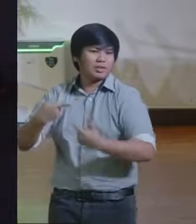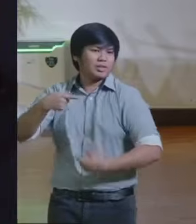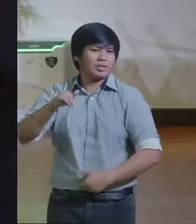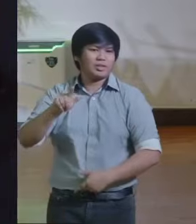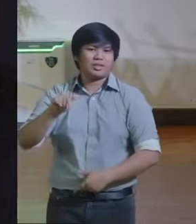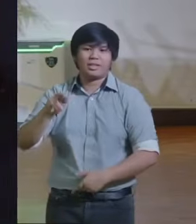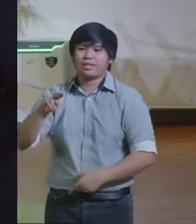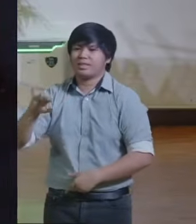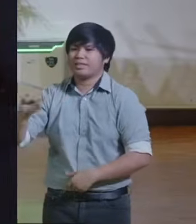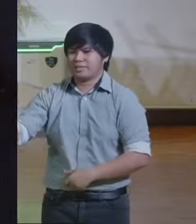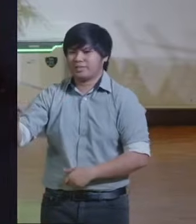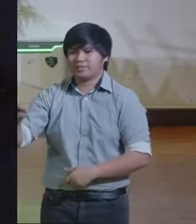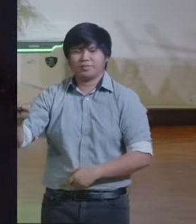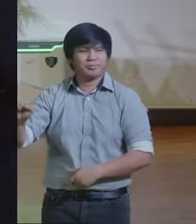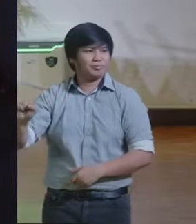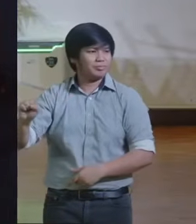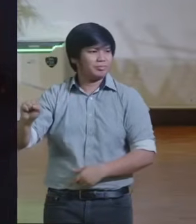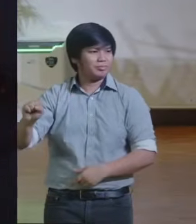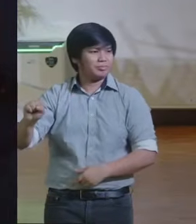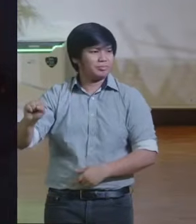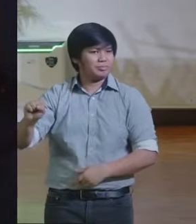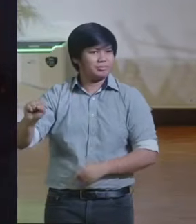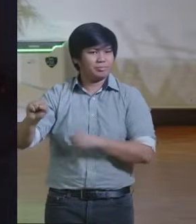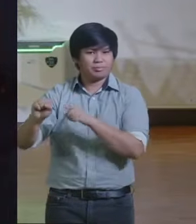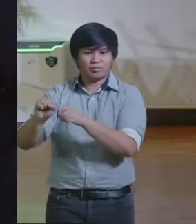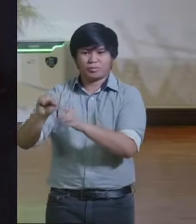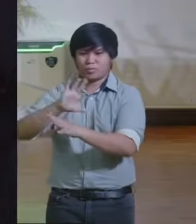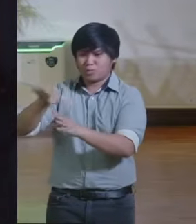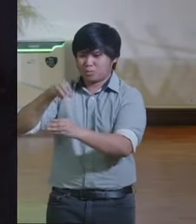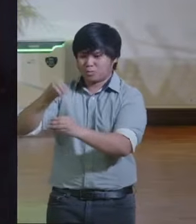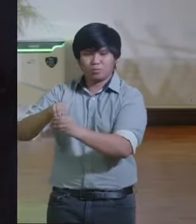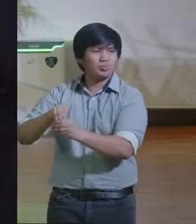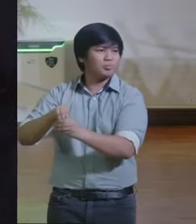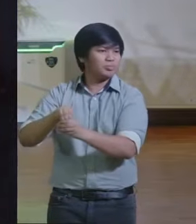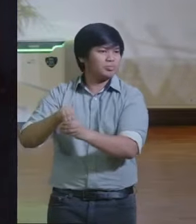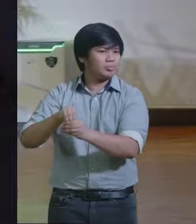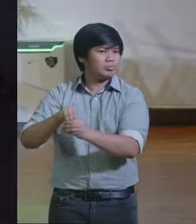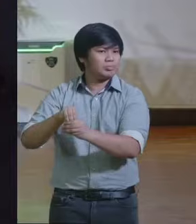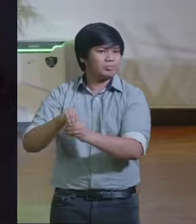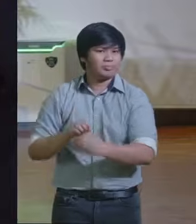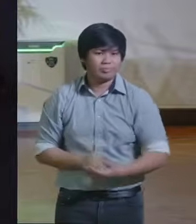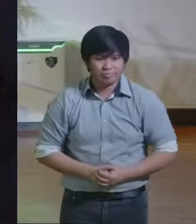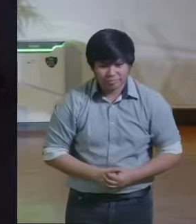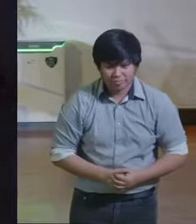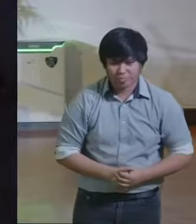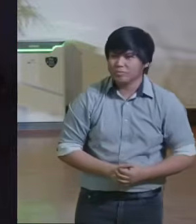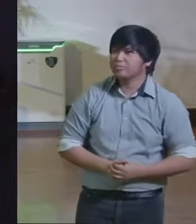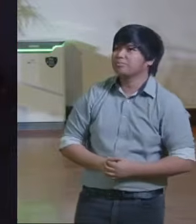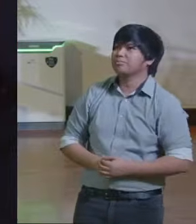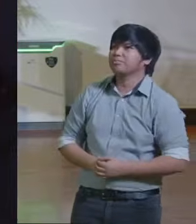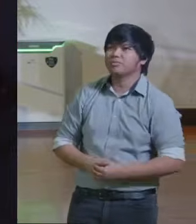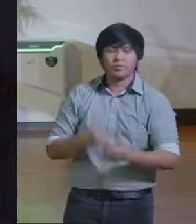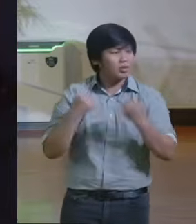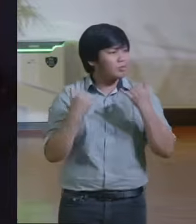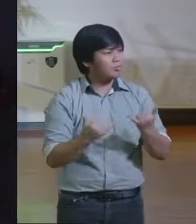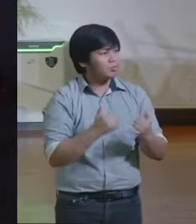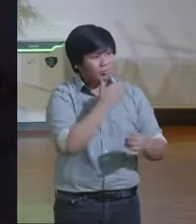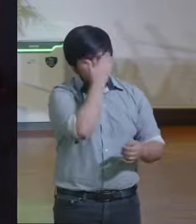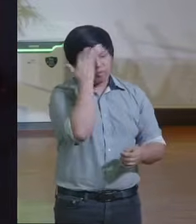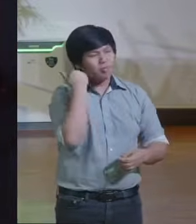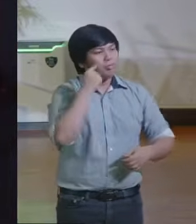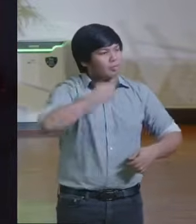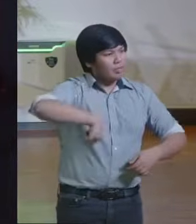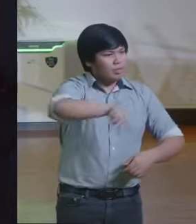ay buo niyang nailahad at nailatag sa Romans. No? So, tsaka hindi